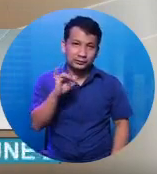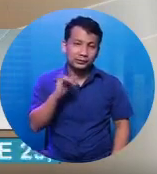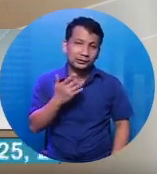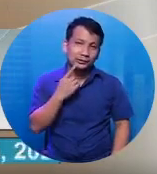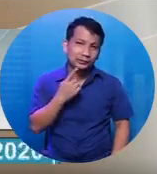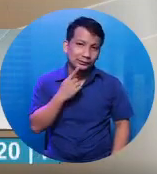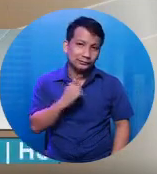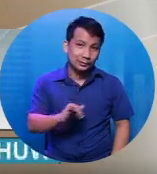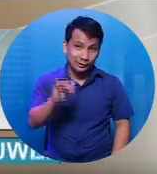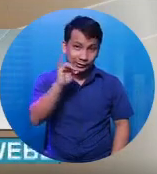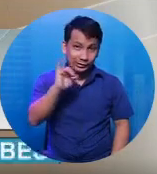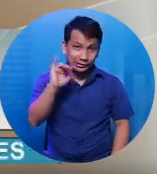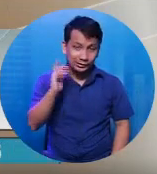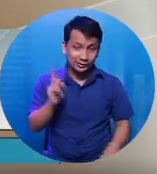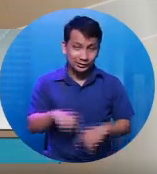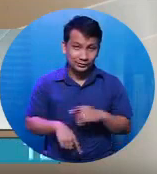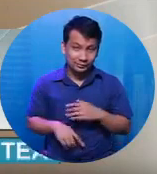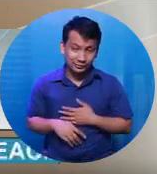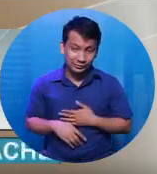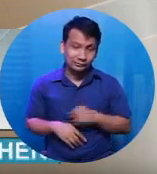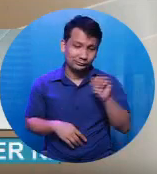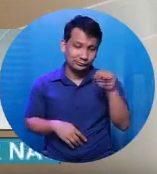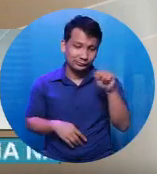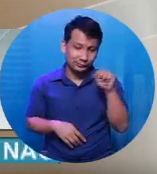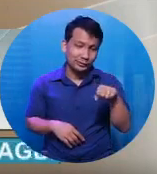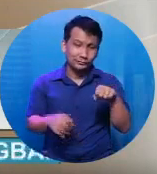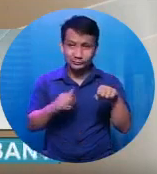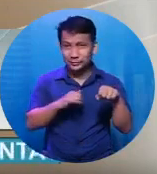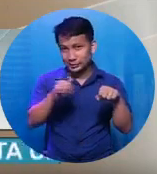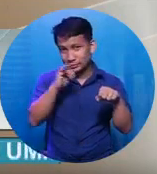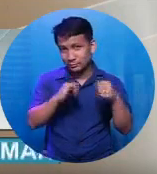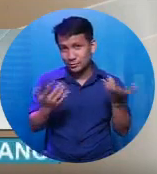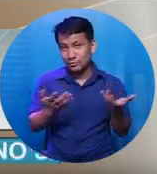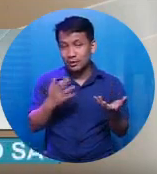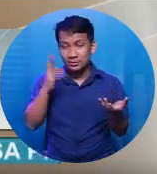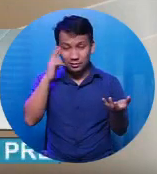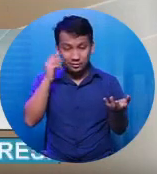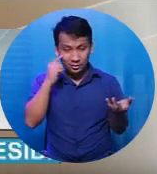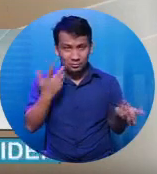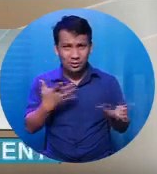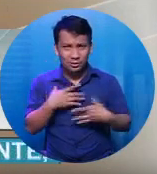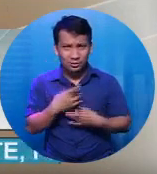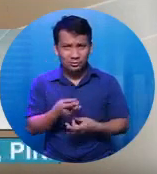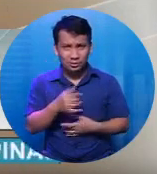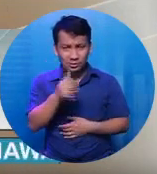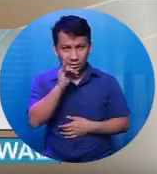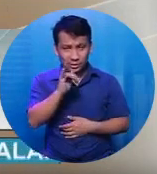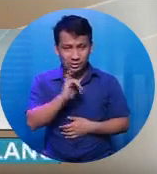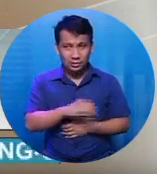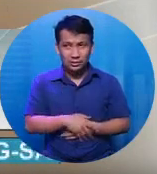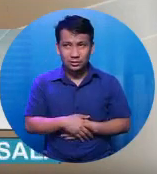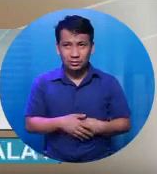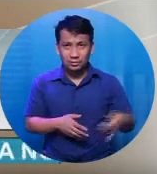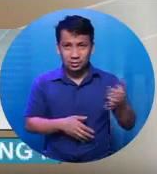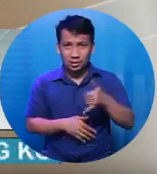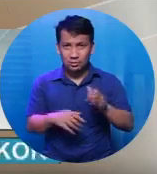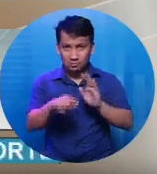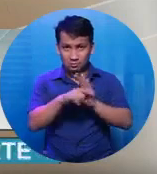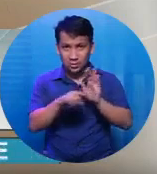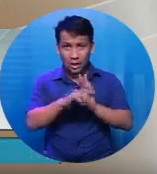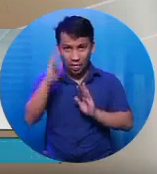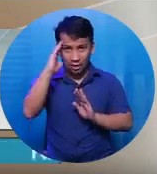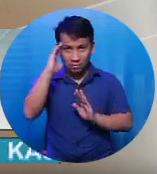uminom? Hindi. Opo, sir, nakakamiss po. Kaso gusto ko lang po talaga uminom. Abay. Alak. Pero alam mo na bawal